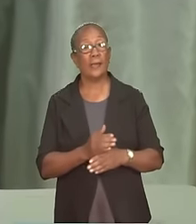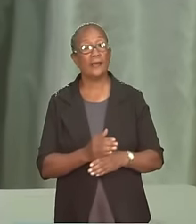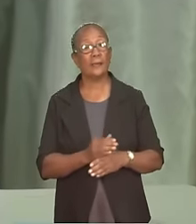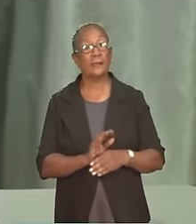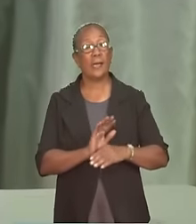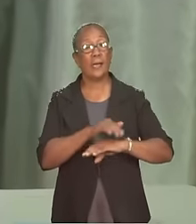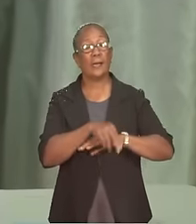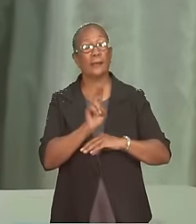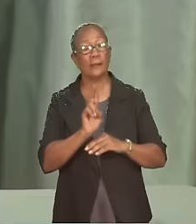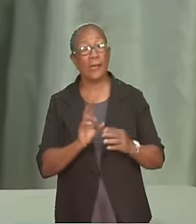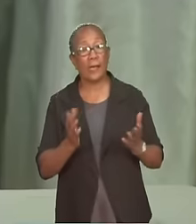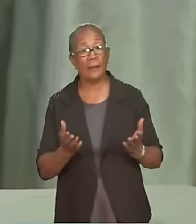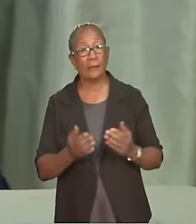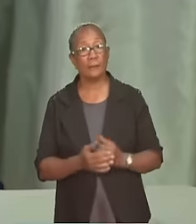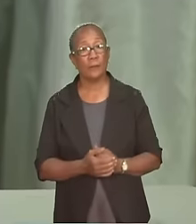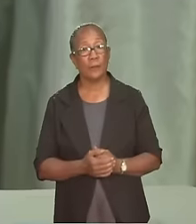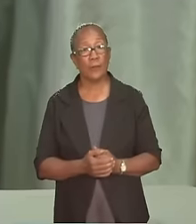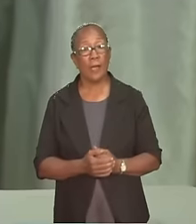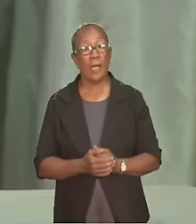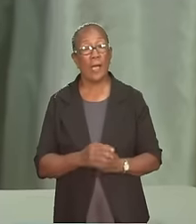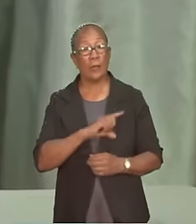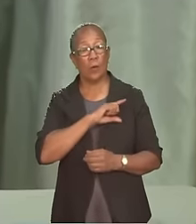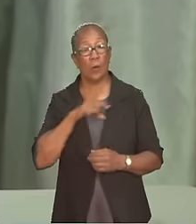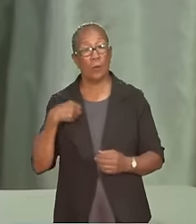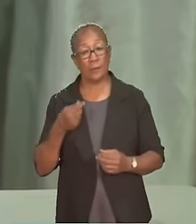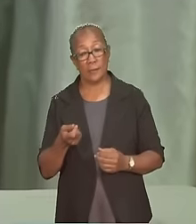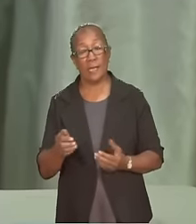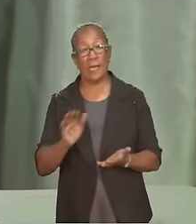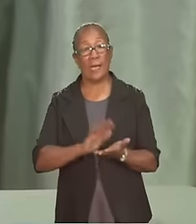de parastatalen hebben een salaris